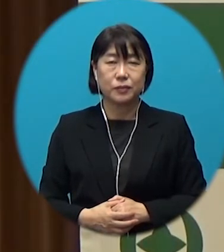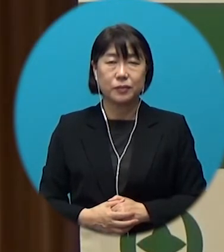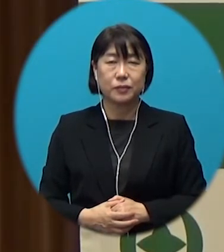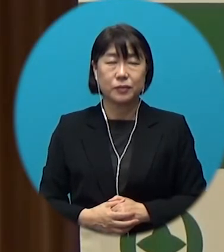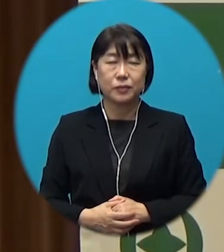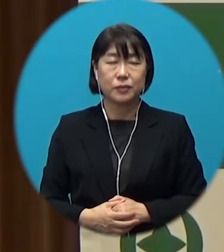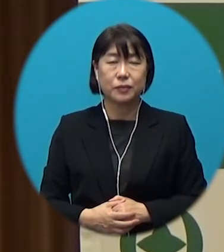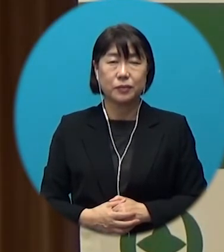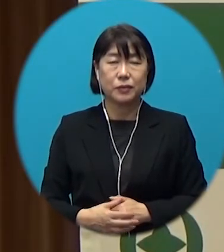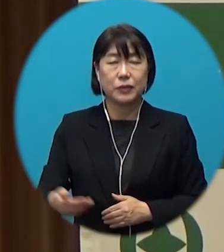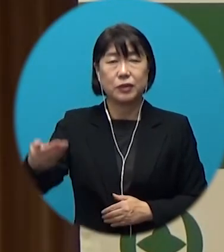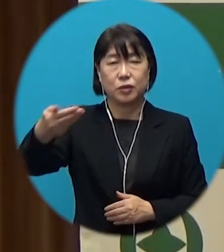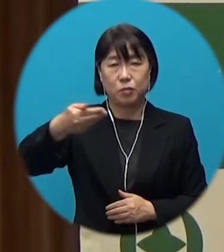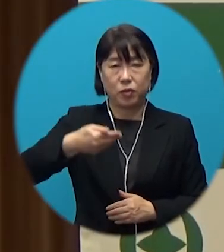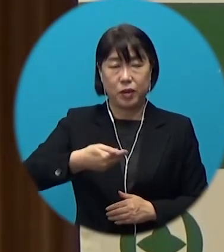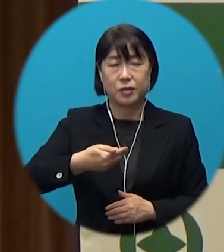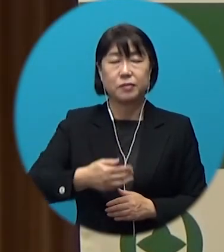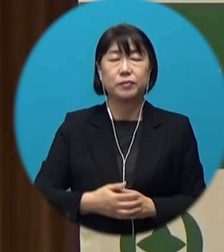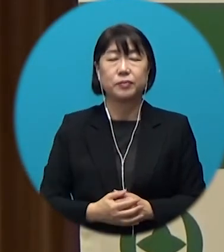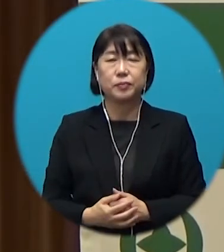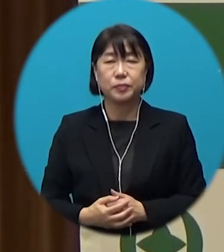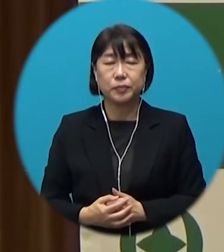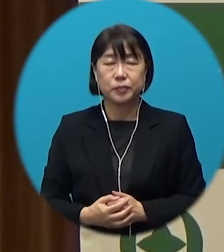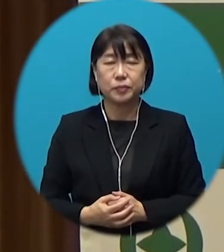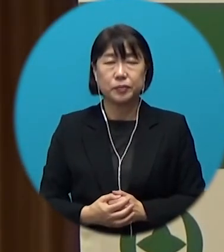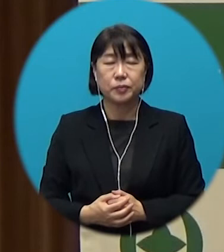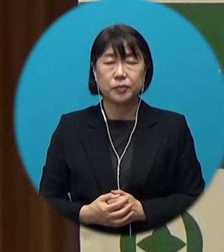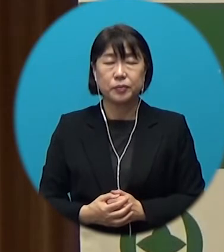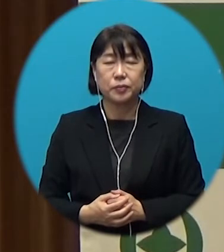3つの実施についてお伺いしたいんですけれども、